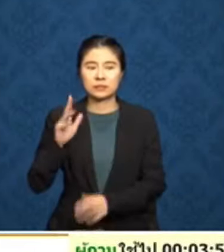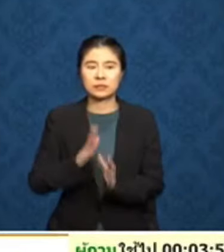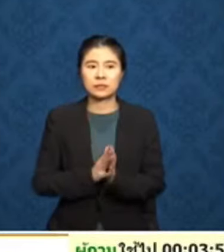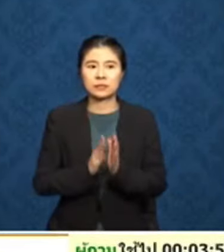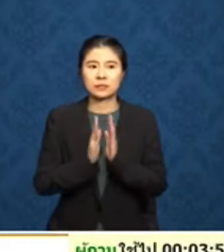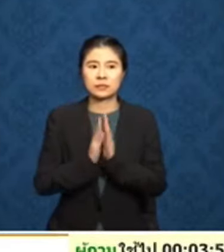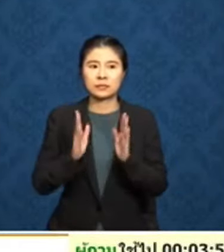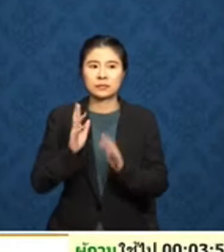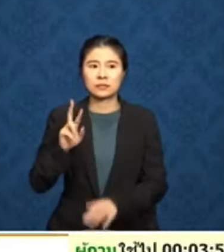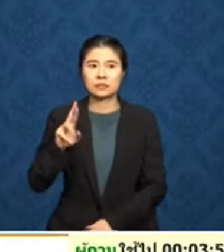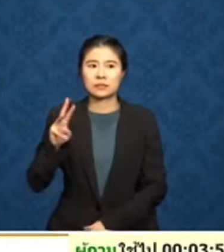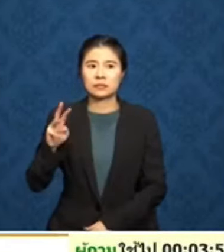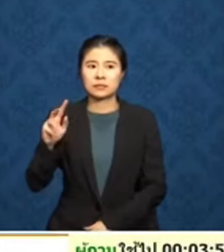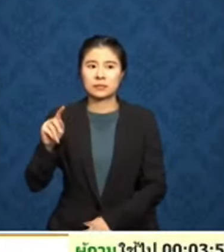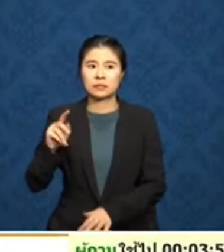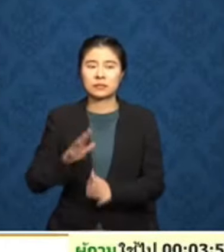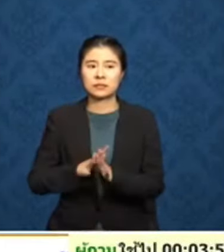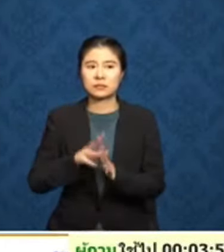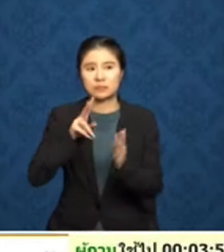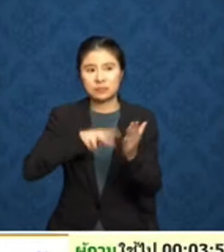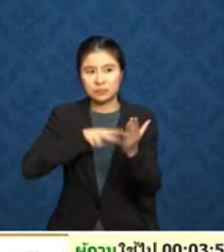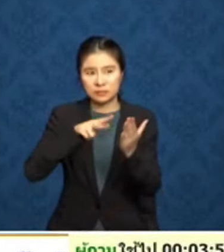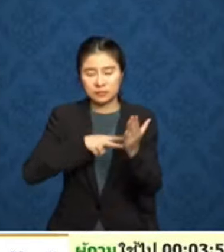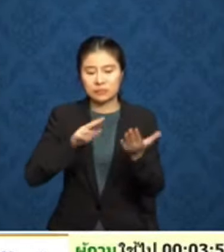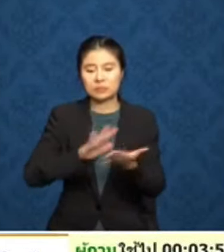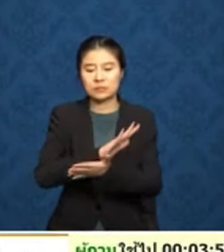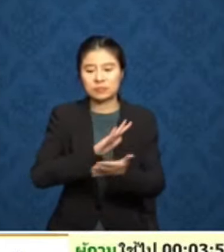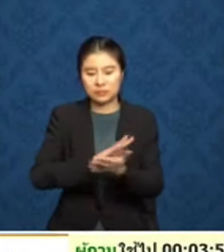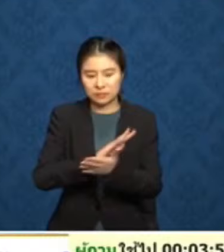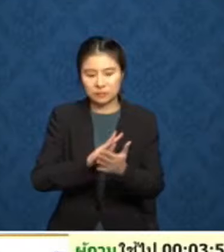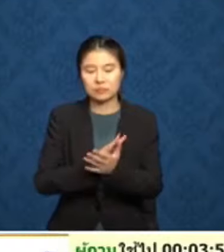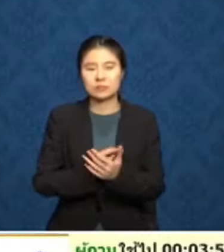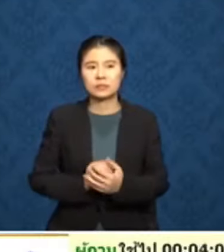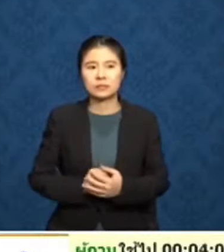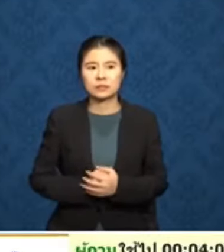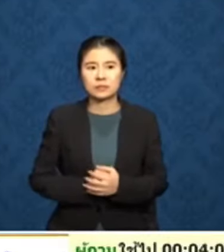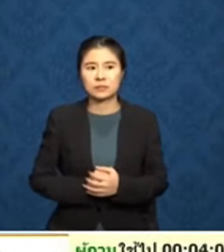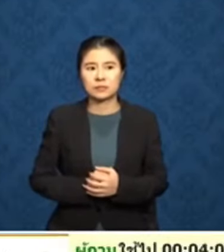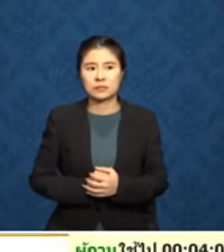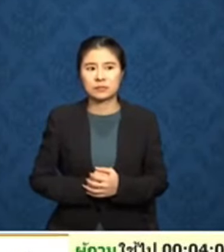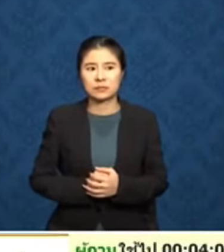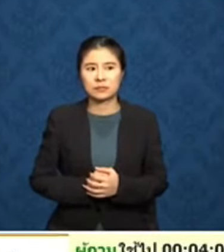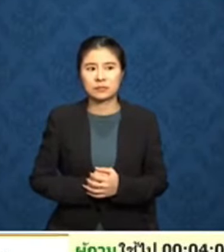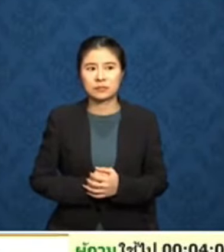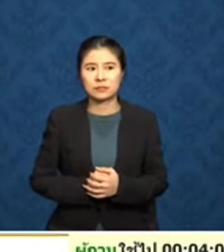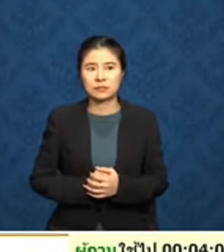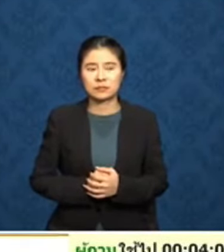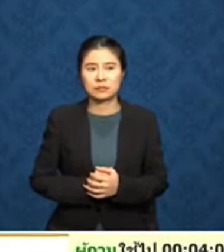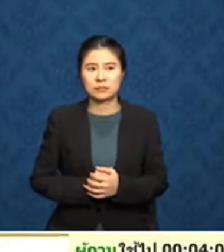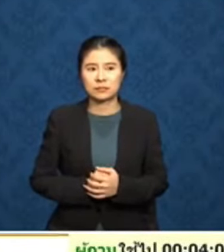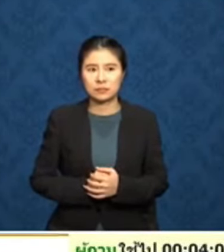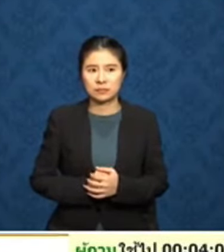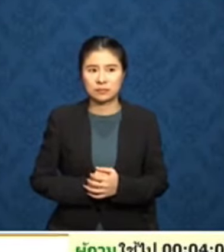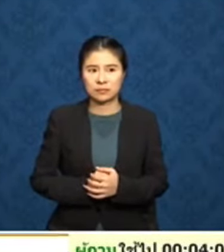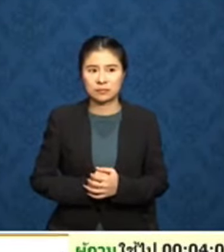ที่มาอ่านเอกสารที่ข้าราชการเตรียมมาให้ดิฉันฟังนะคะแน่นอนว่า อันนั้นก็คือแนวทาง